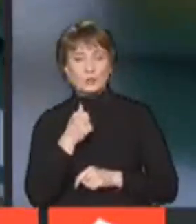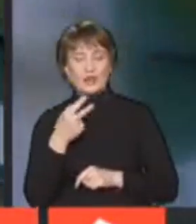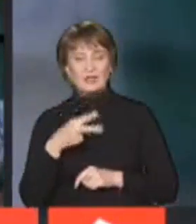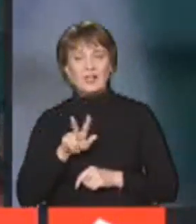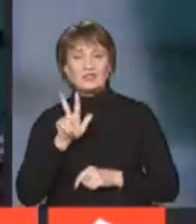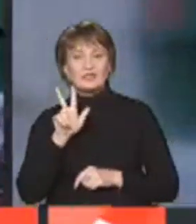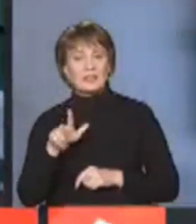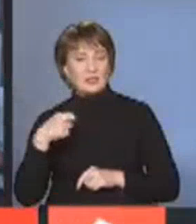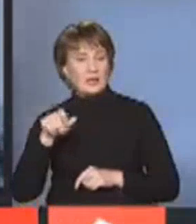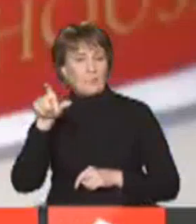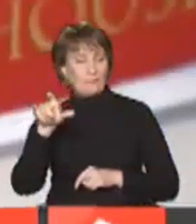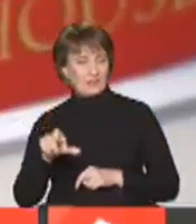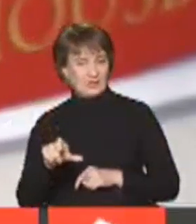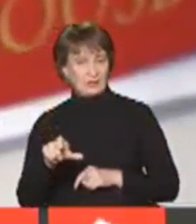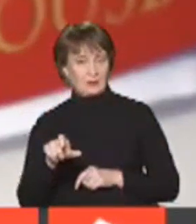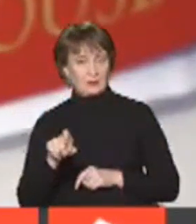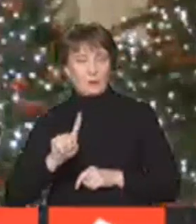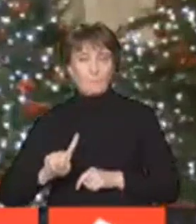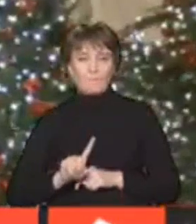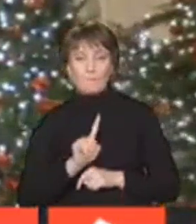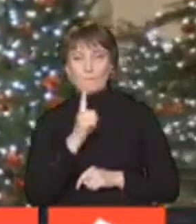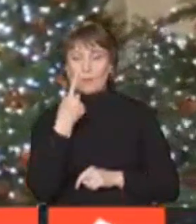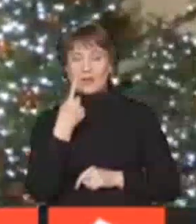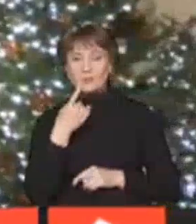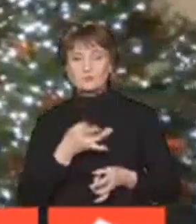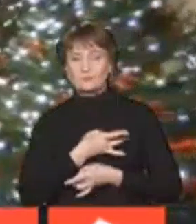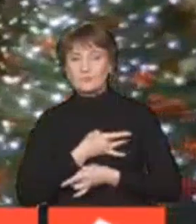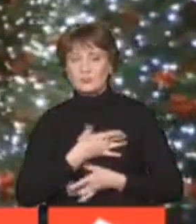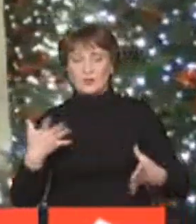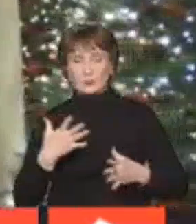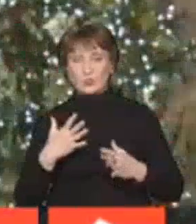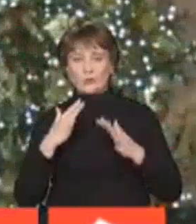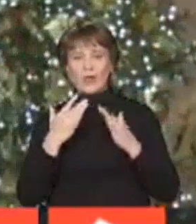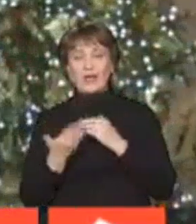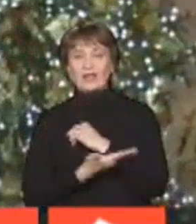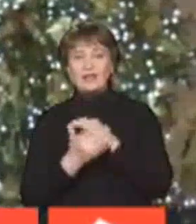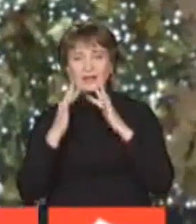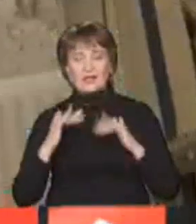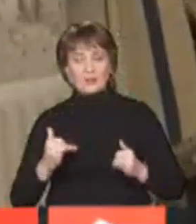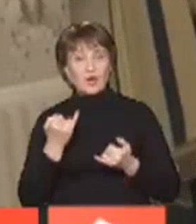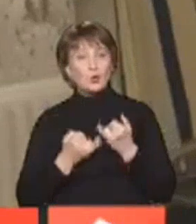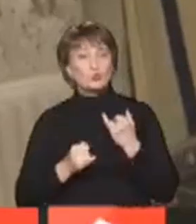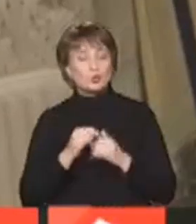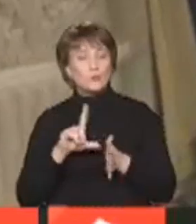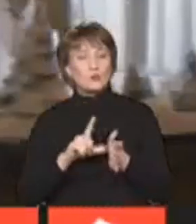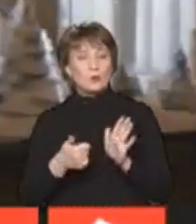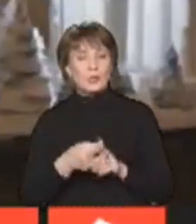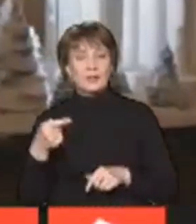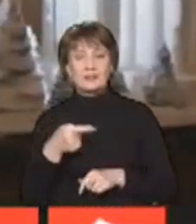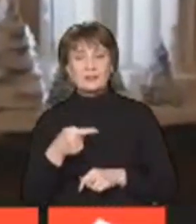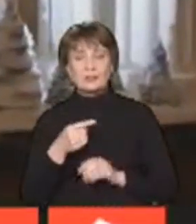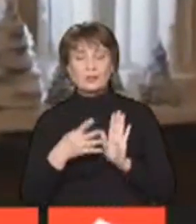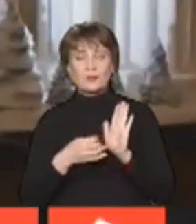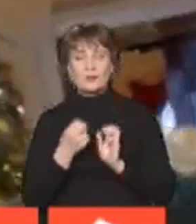23-й президент США Бенджамін Гаррісон вперше поставив святкове дерево у жовтій кімнаті. А з 1912 року,